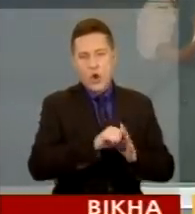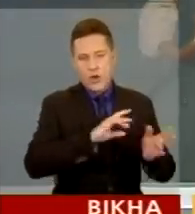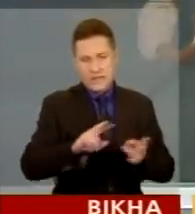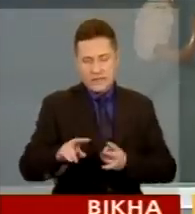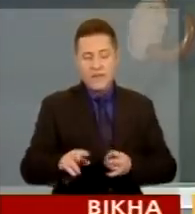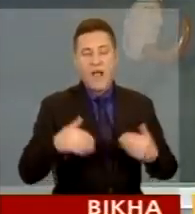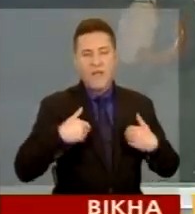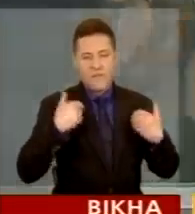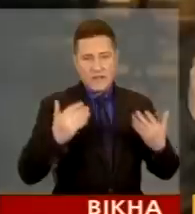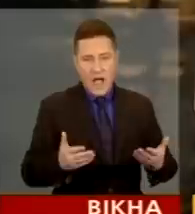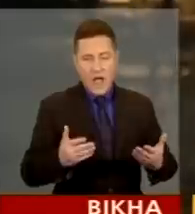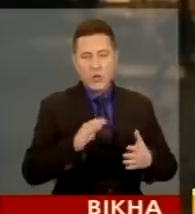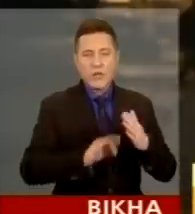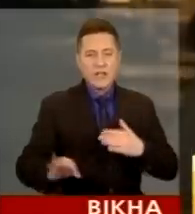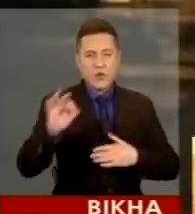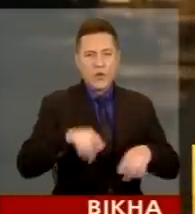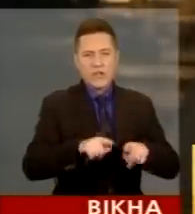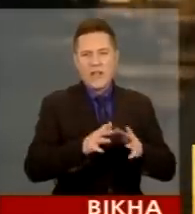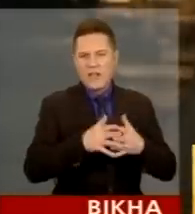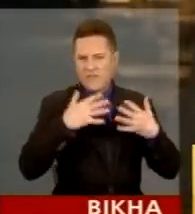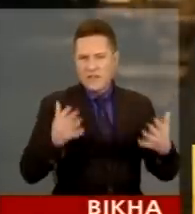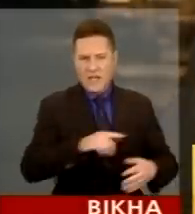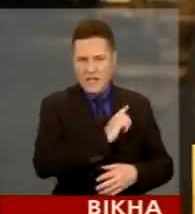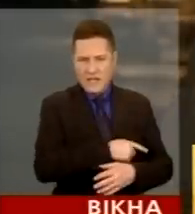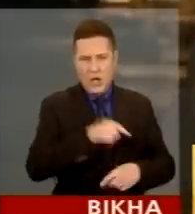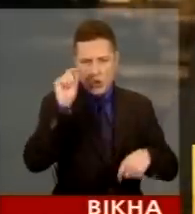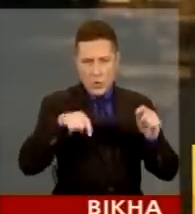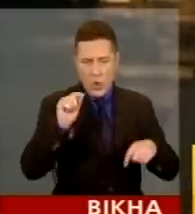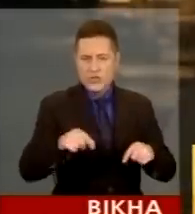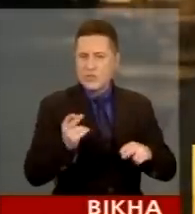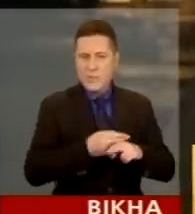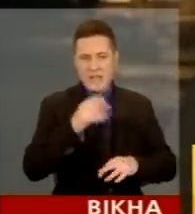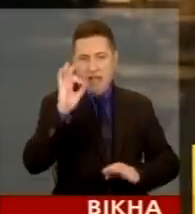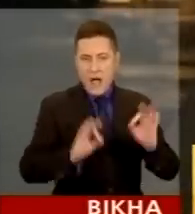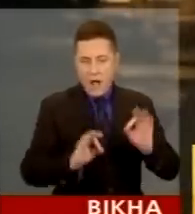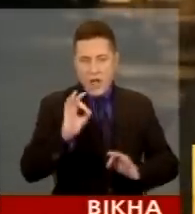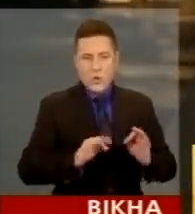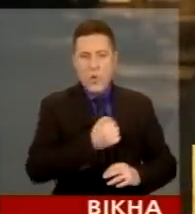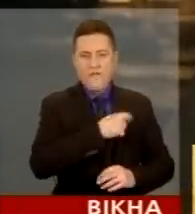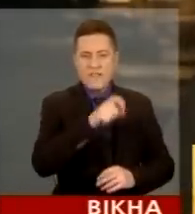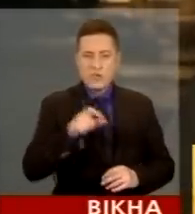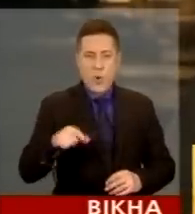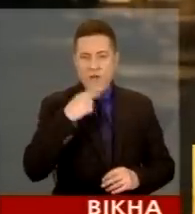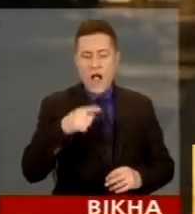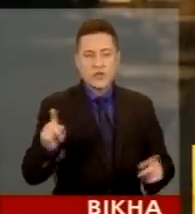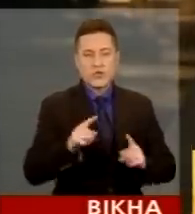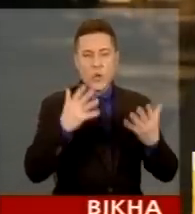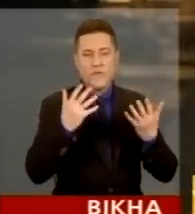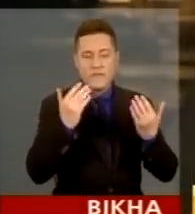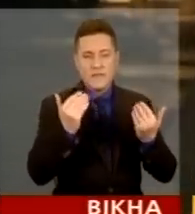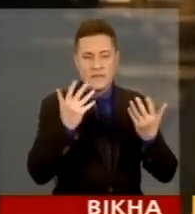Вітаю, студія. Бачите, у нас зараз на сході такий великий дощ, але, слава Богу, без граду. Військові кажуть, що день тиші